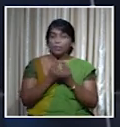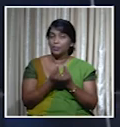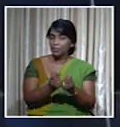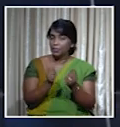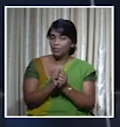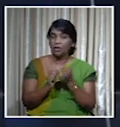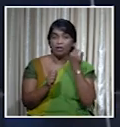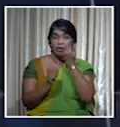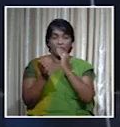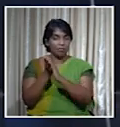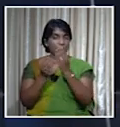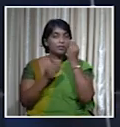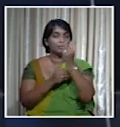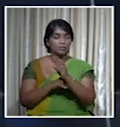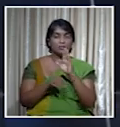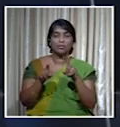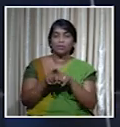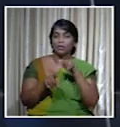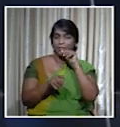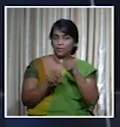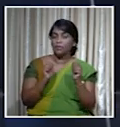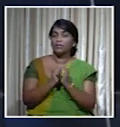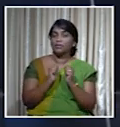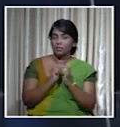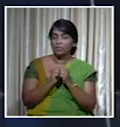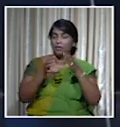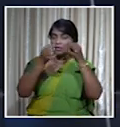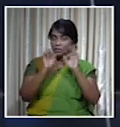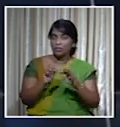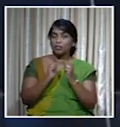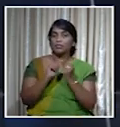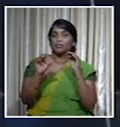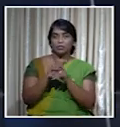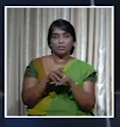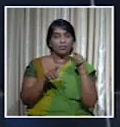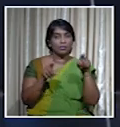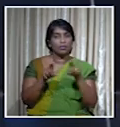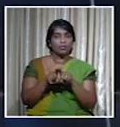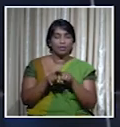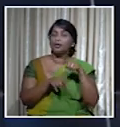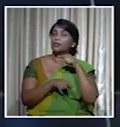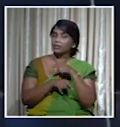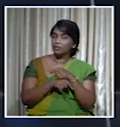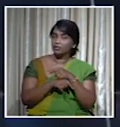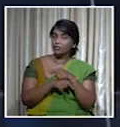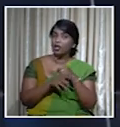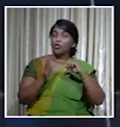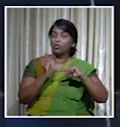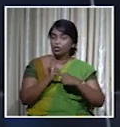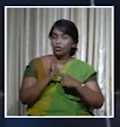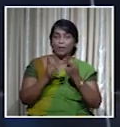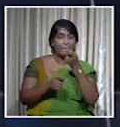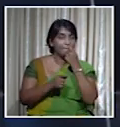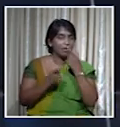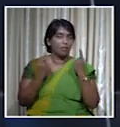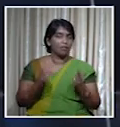කාර්යක්ෂමතාවයත් රෝගියාට සාධාරණත් ඉටු කරන්න නම් ඇත්තම කරන්න ඕනේ ඒ නිසි පරිදි බඳවා ගැනීම. ඉතින් මේකේ උපකරණ සහ